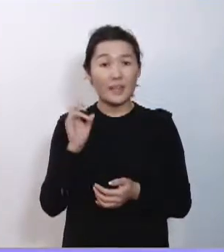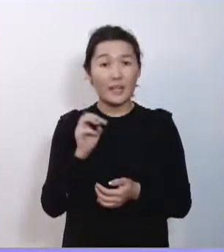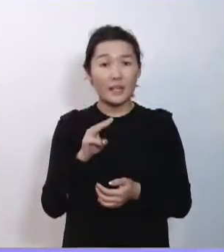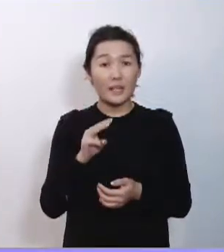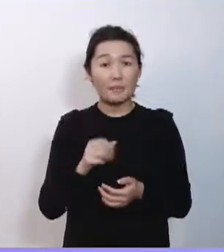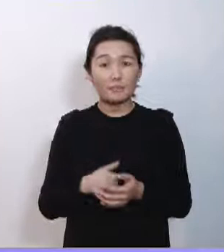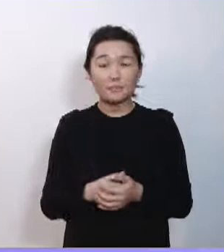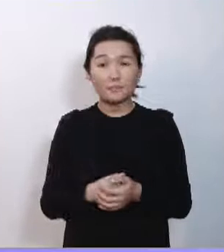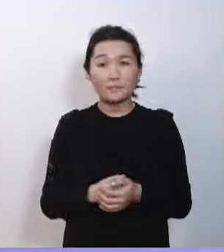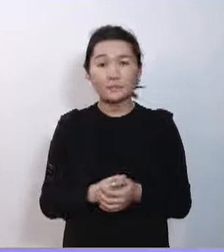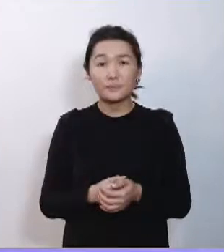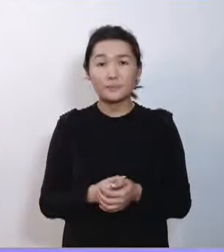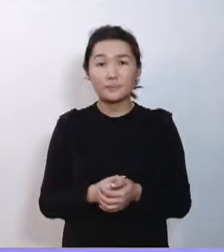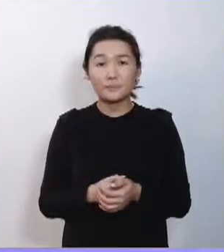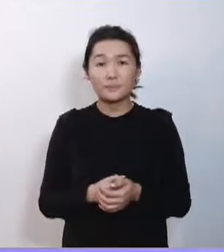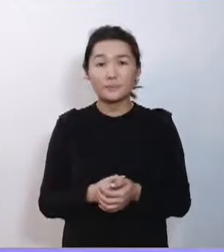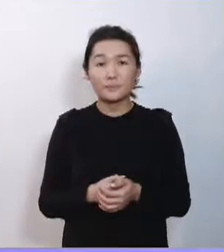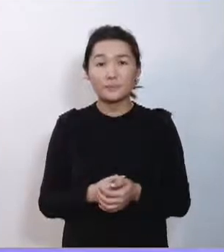Нет.